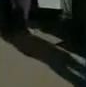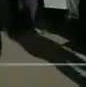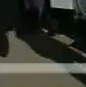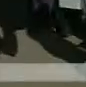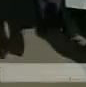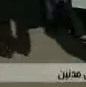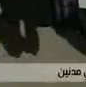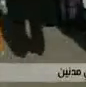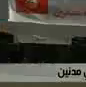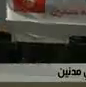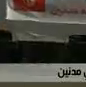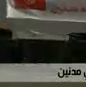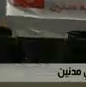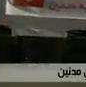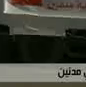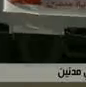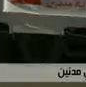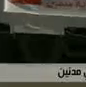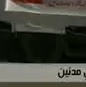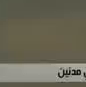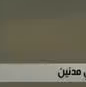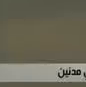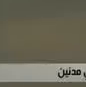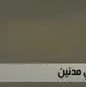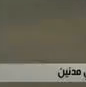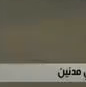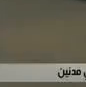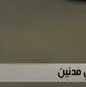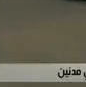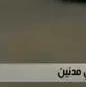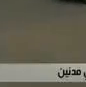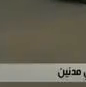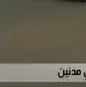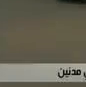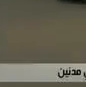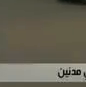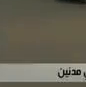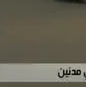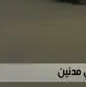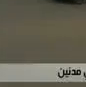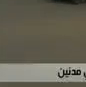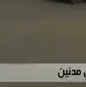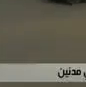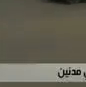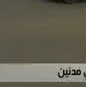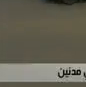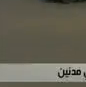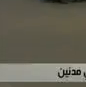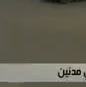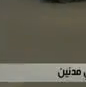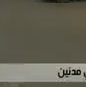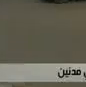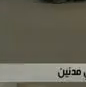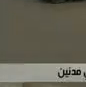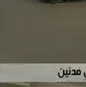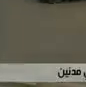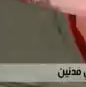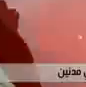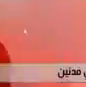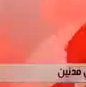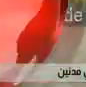دعوة إلى إقامة سكة حديدية في مدنين لما لها من انعكاسات اجتماعية واقتصادية هامة على الجهة.